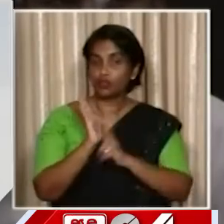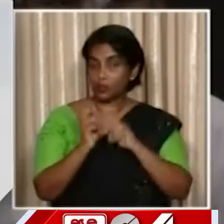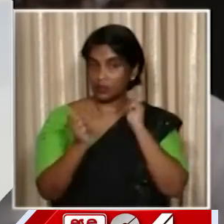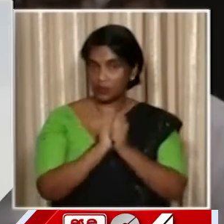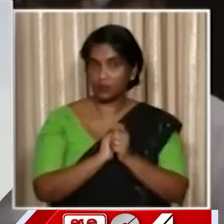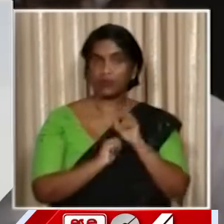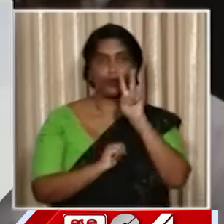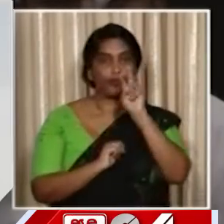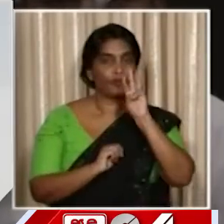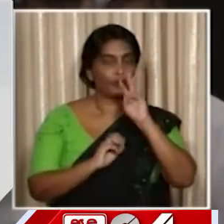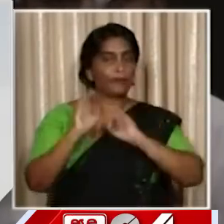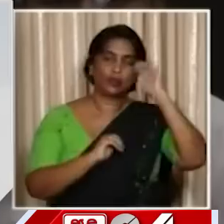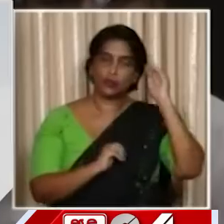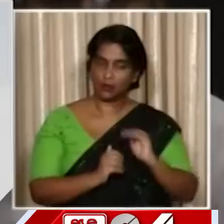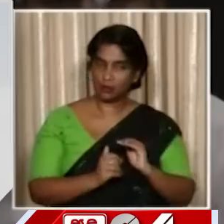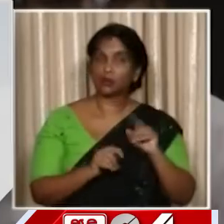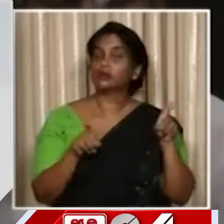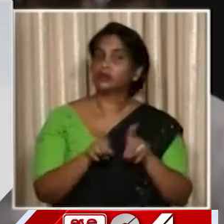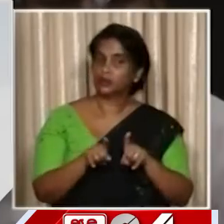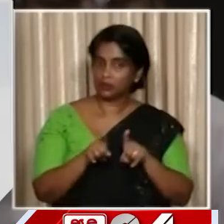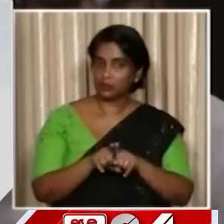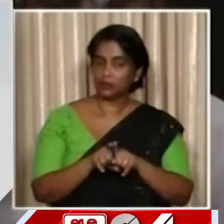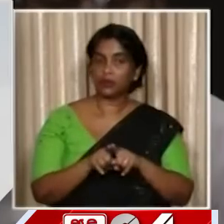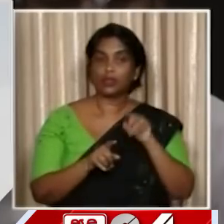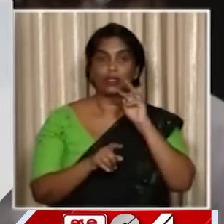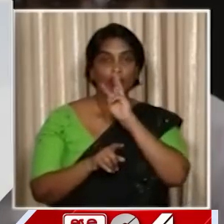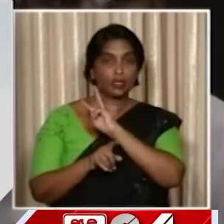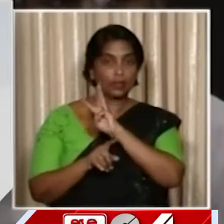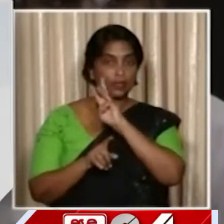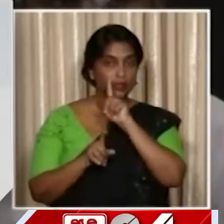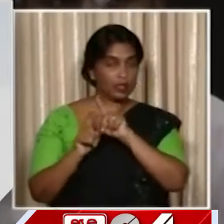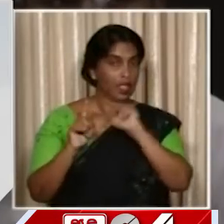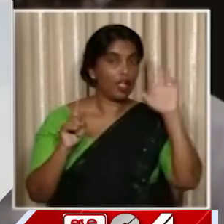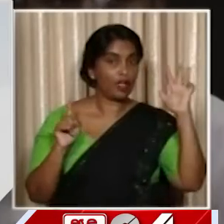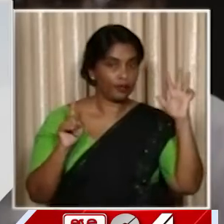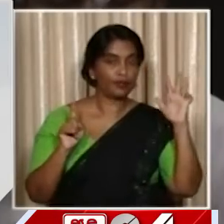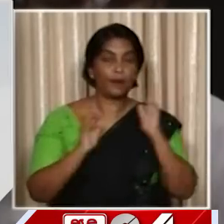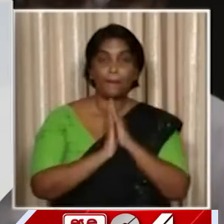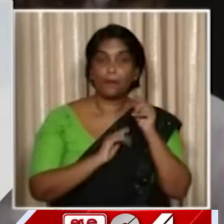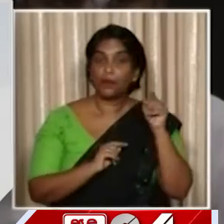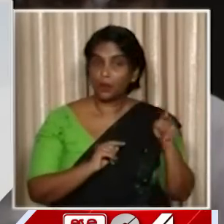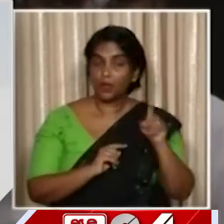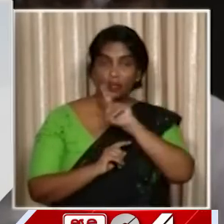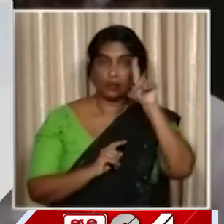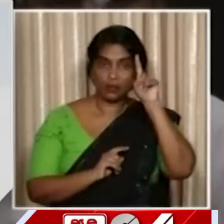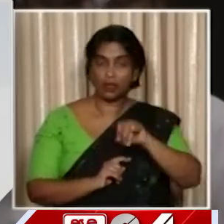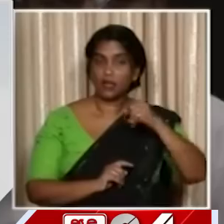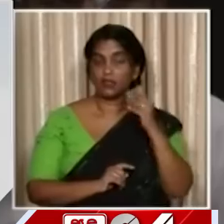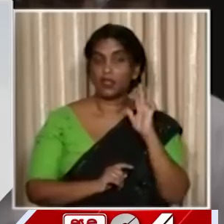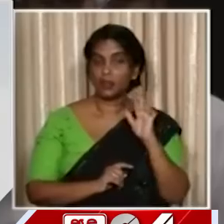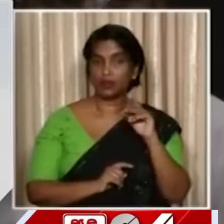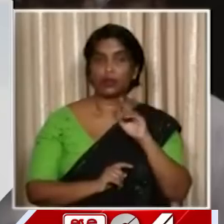සංශෝධනයේදී 23%කින් අඩු වෙනවා. ඒ වගේම 31.92 දක්වා කාණ්ඩේ ආගමික සිද්ධාස්ථාන 10,692ක්